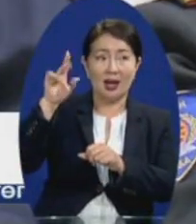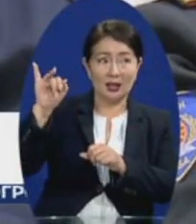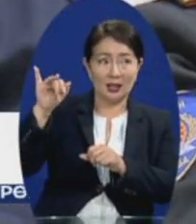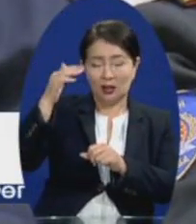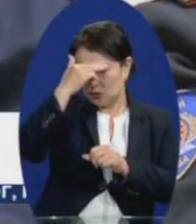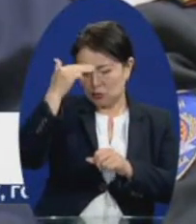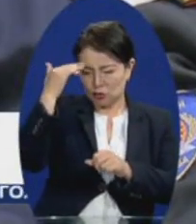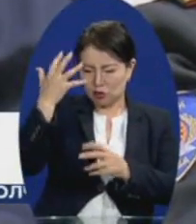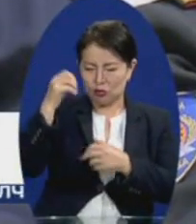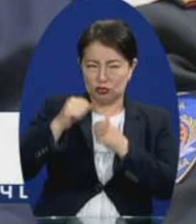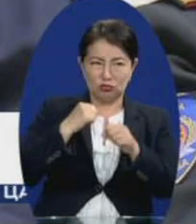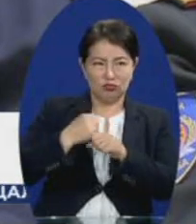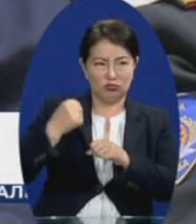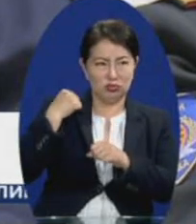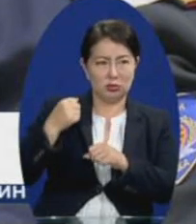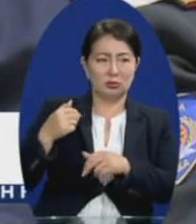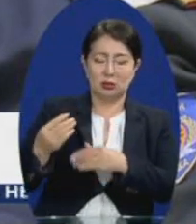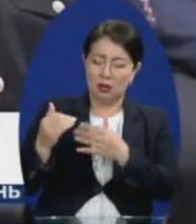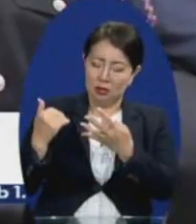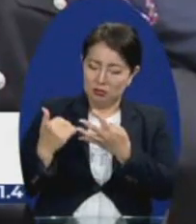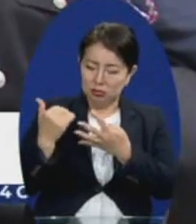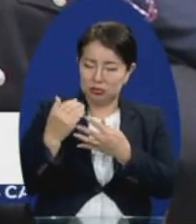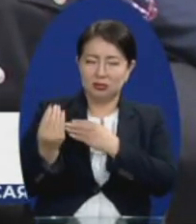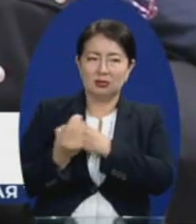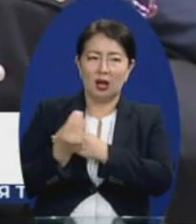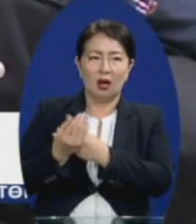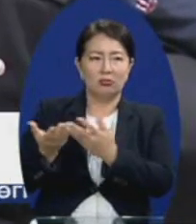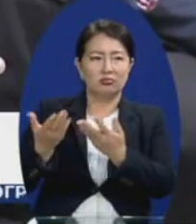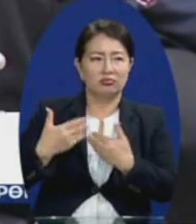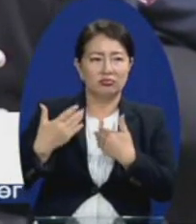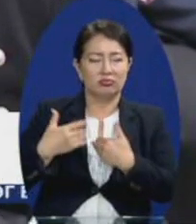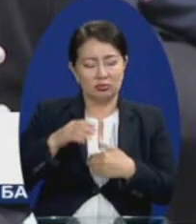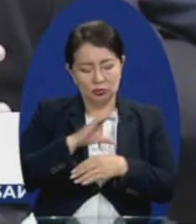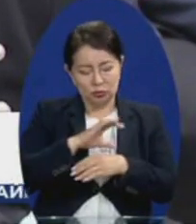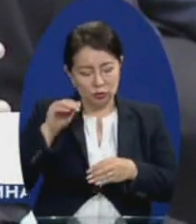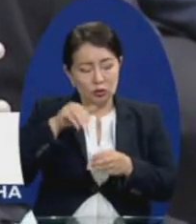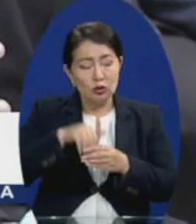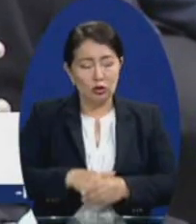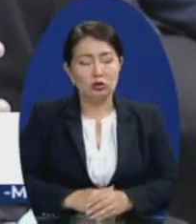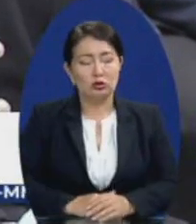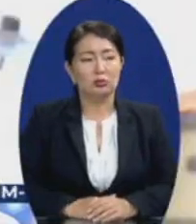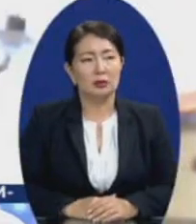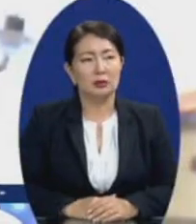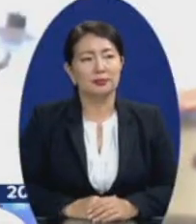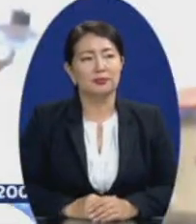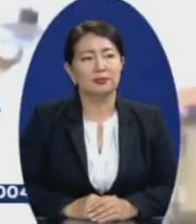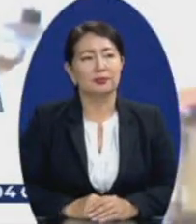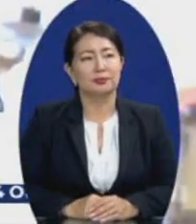туршлагатай баг хамт олноос үе шаттай онлголон практик сургалтуудад хамрагдсан юм аа.